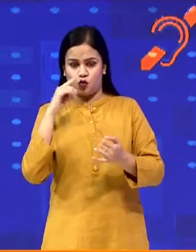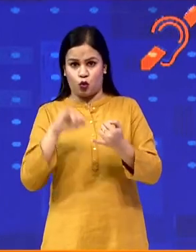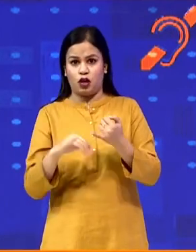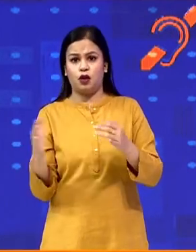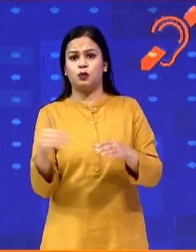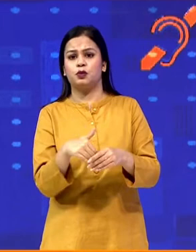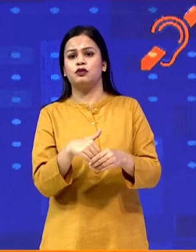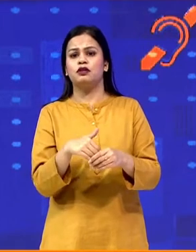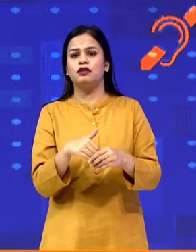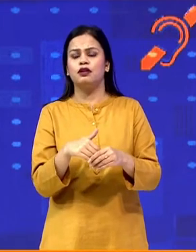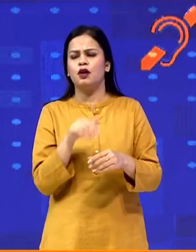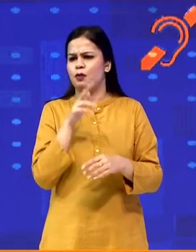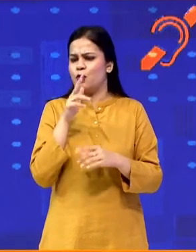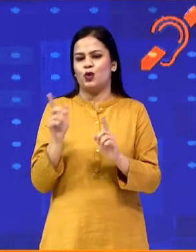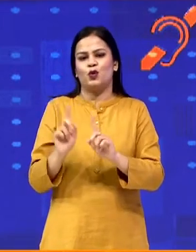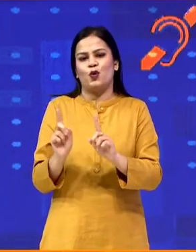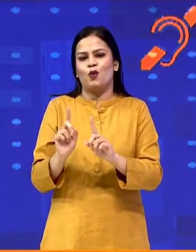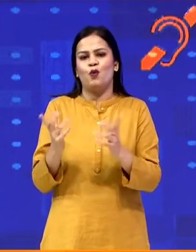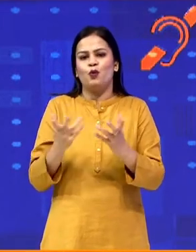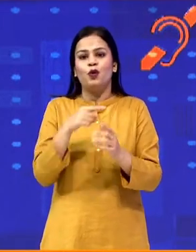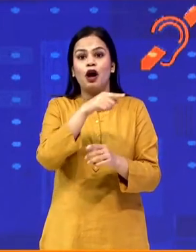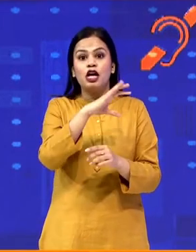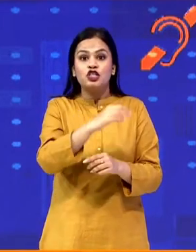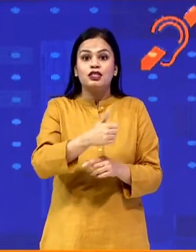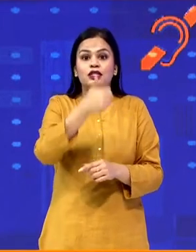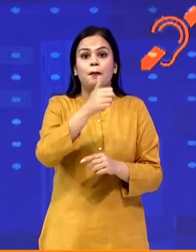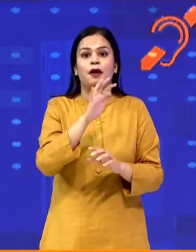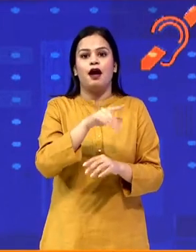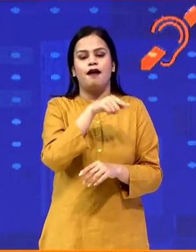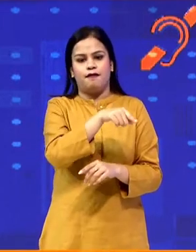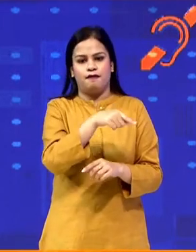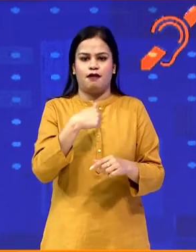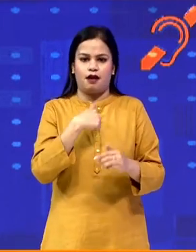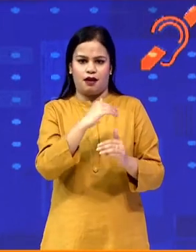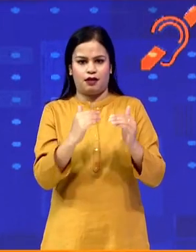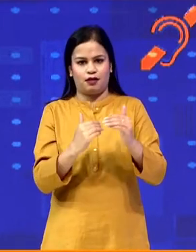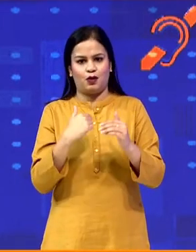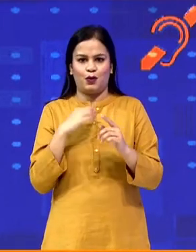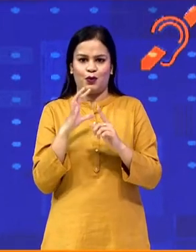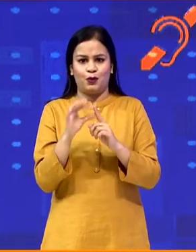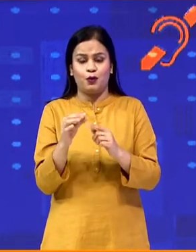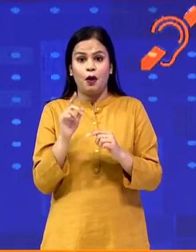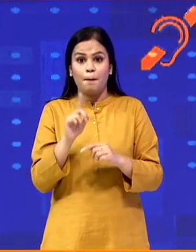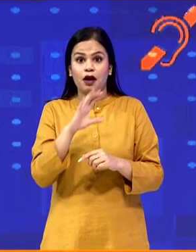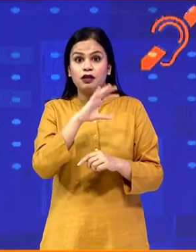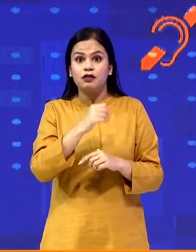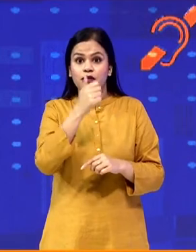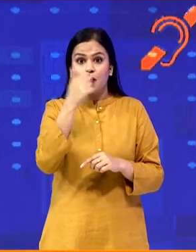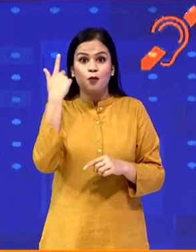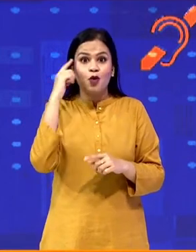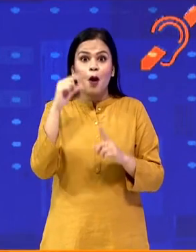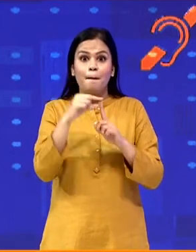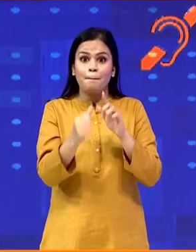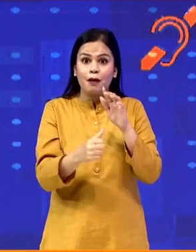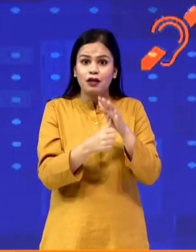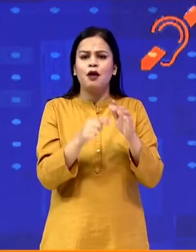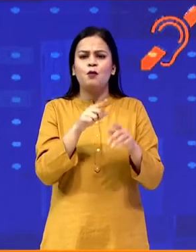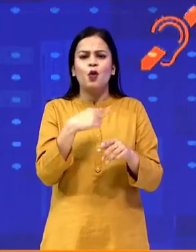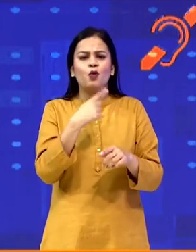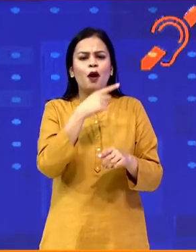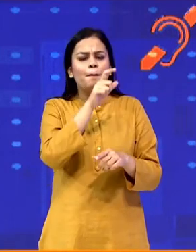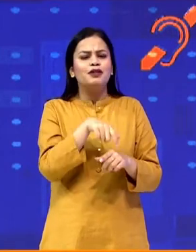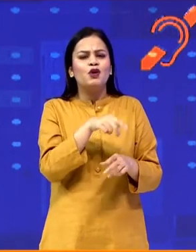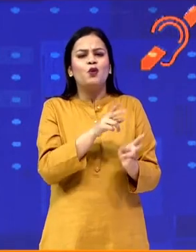वो अध्यक्ष थे कंपेयर कमेटी के मैं कन्वीनर था और अध्यक्ष थे लेकिन बेचारे